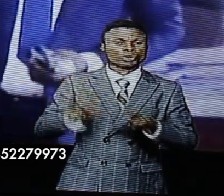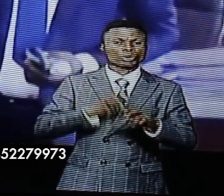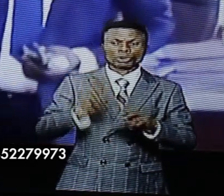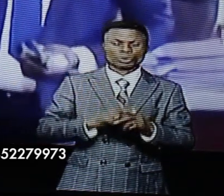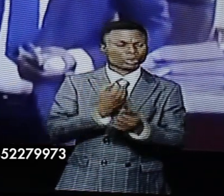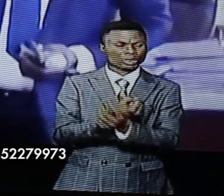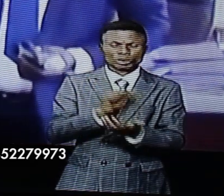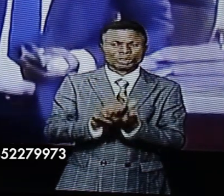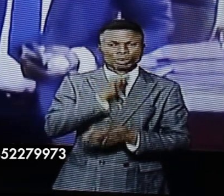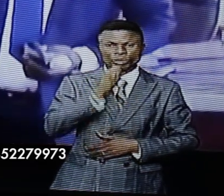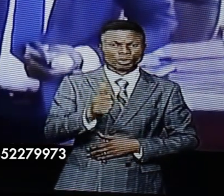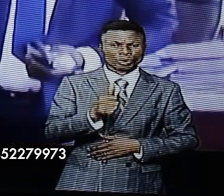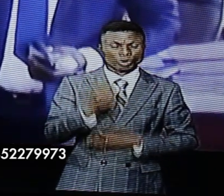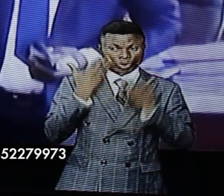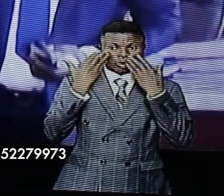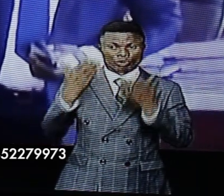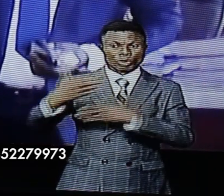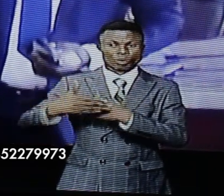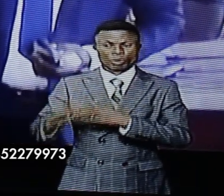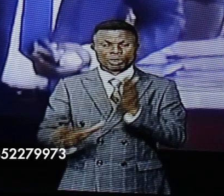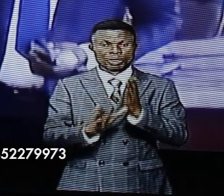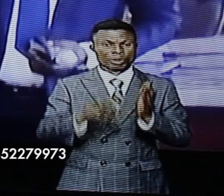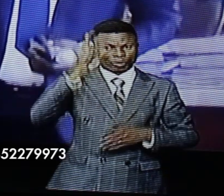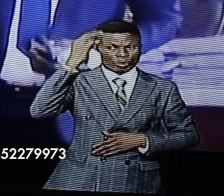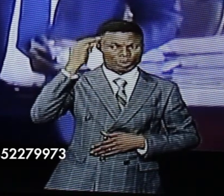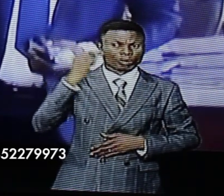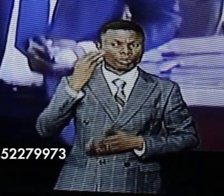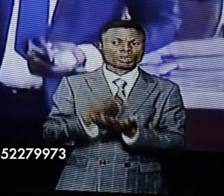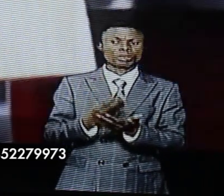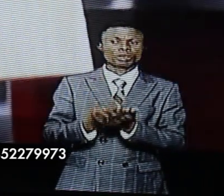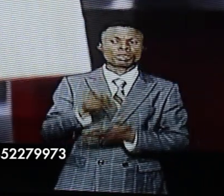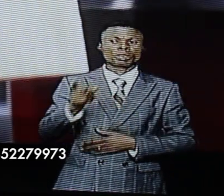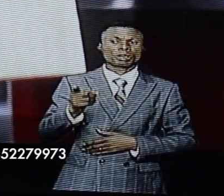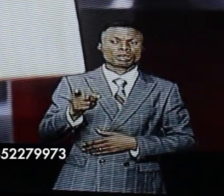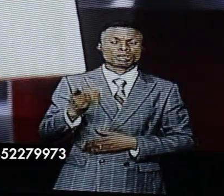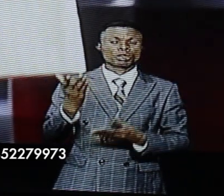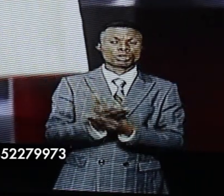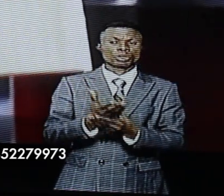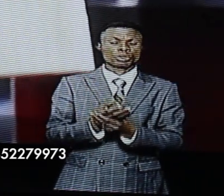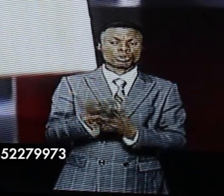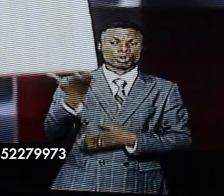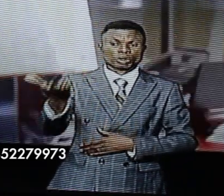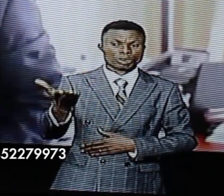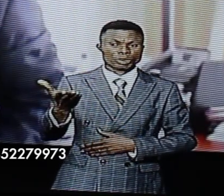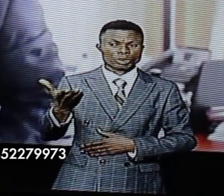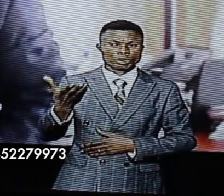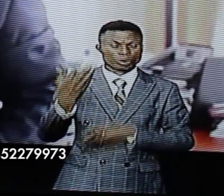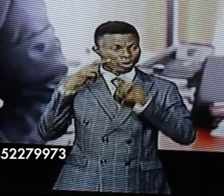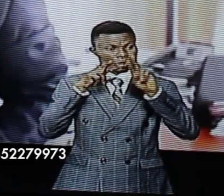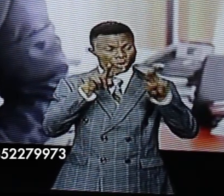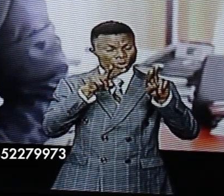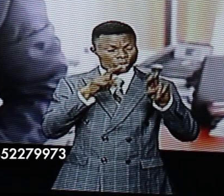pas été le cas. Les voici aux côtés du vice-premier ministre, ministre du budget, document en main, les regards dans le